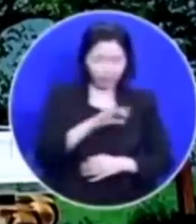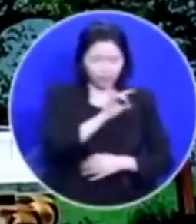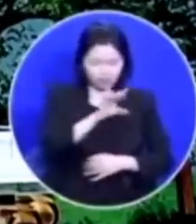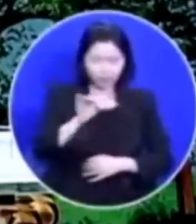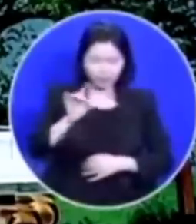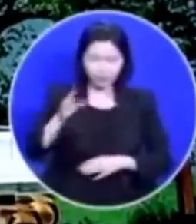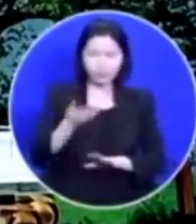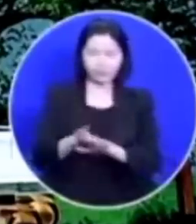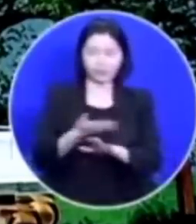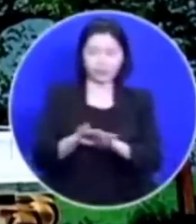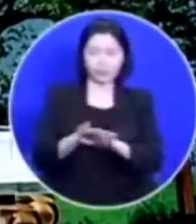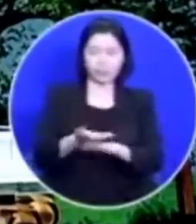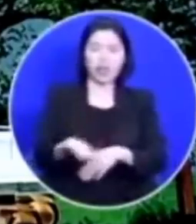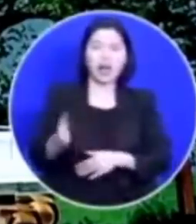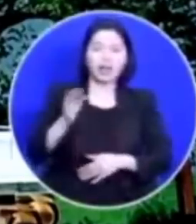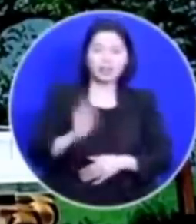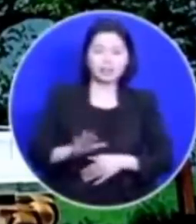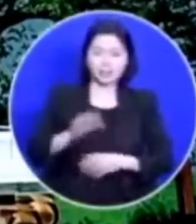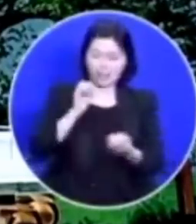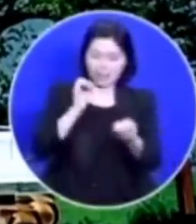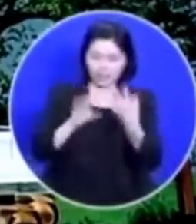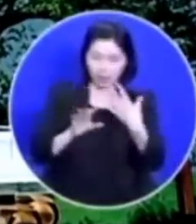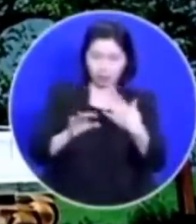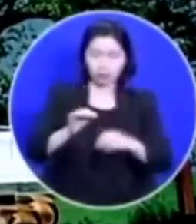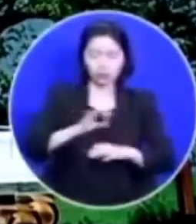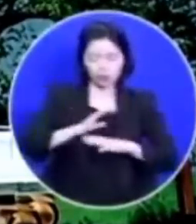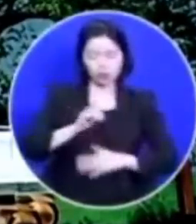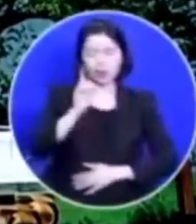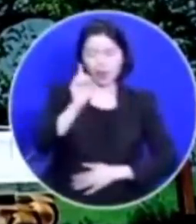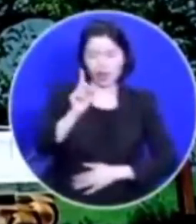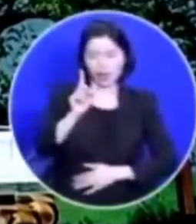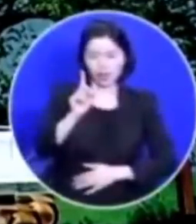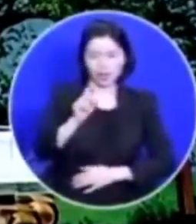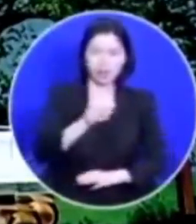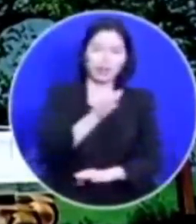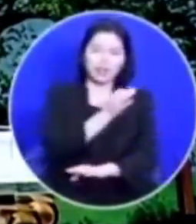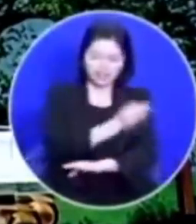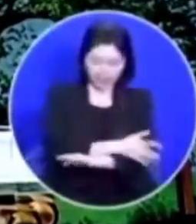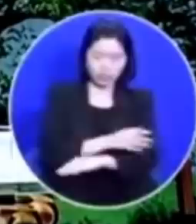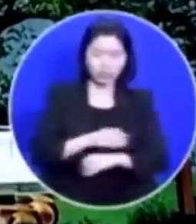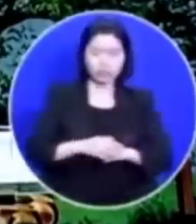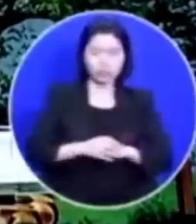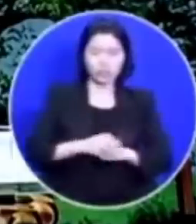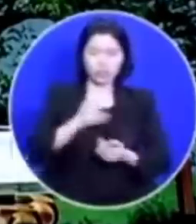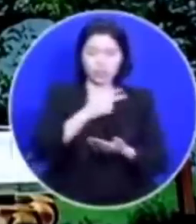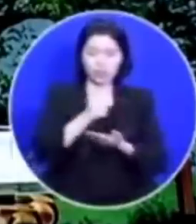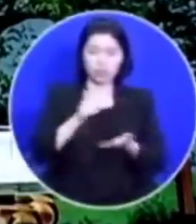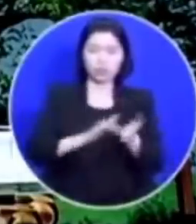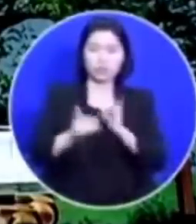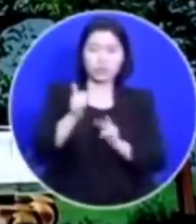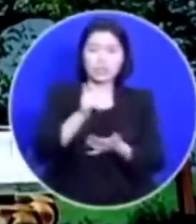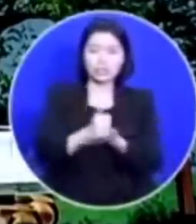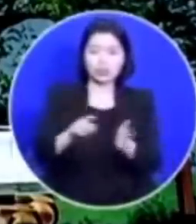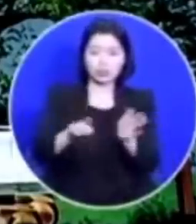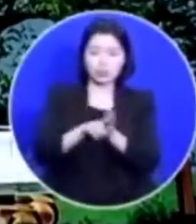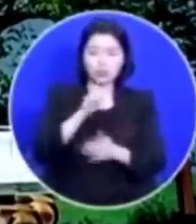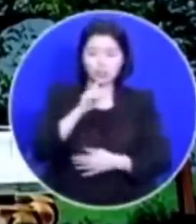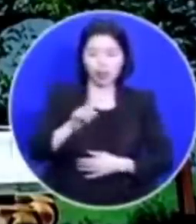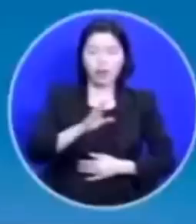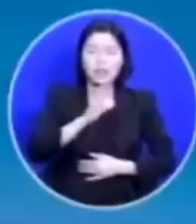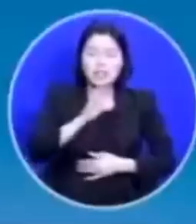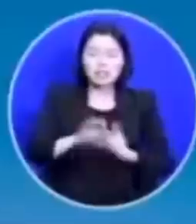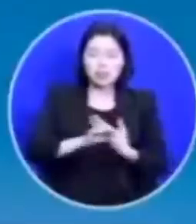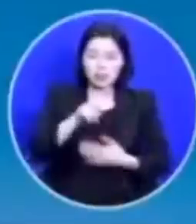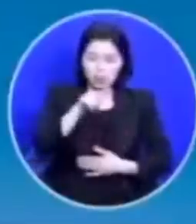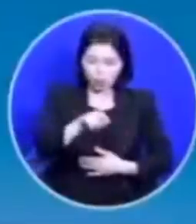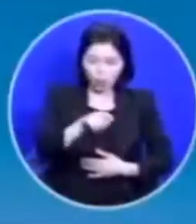그런데 답은 놀랍게도 하나입니다 단순합니다 주 예수를 믿으라 그러면 너와